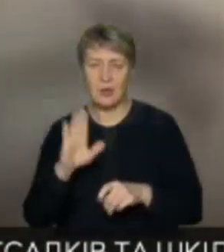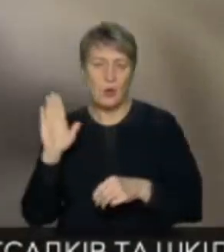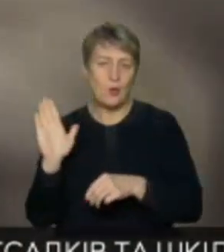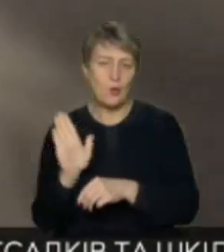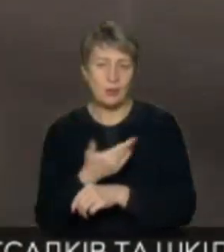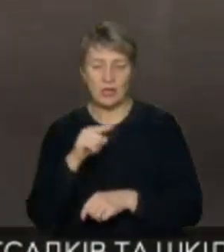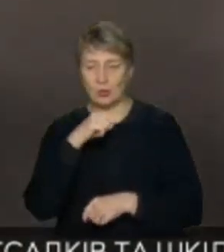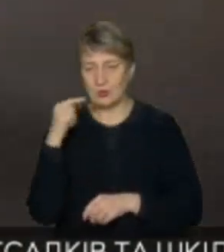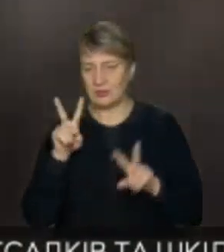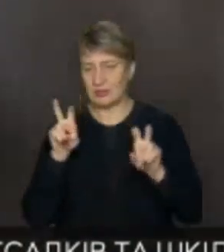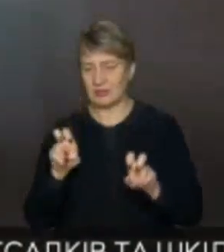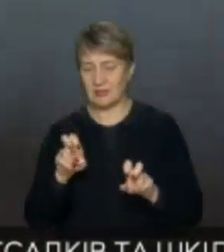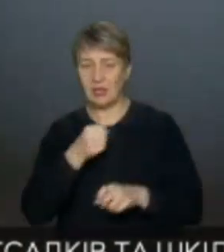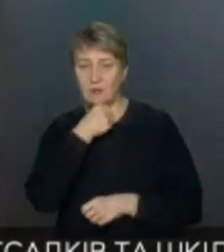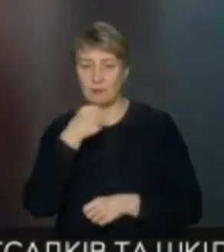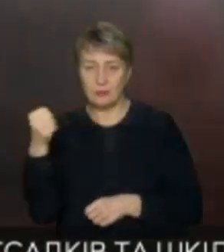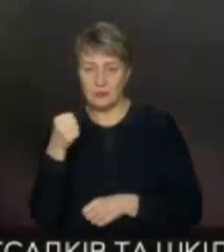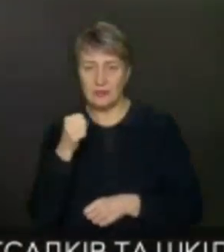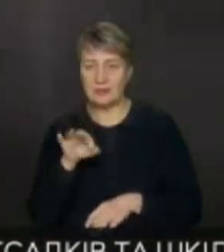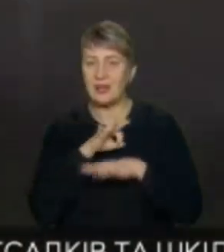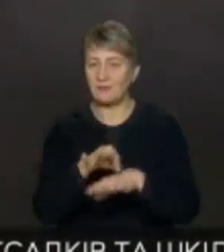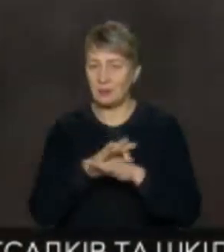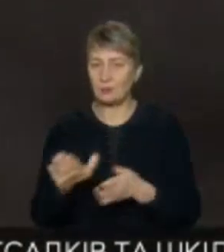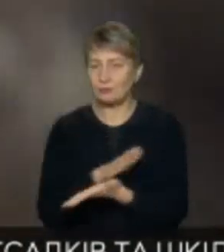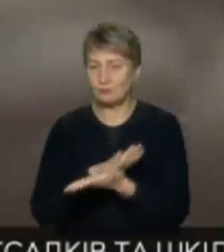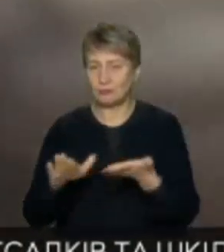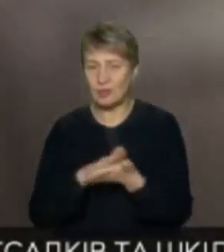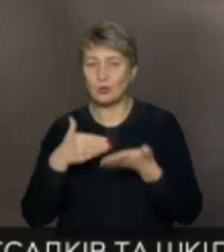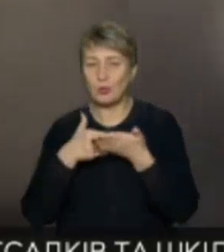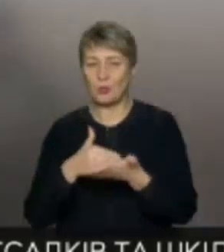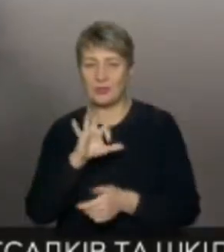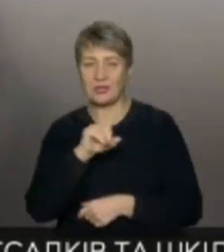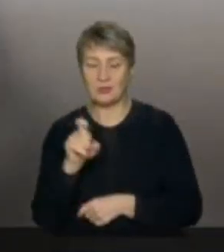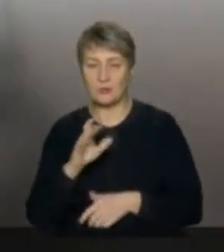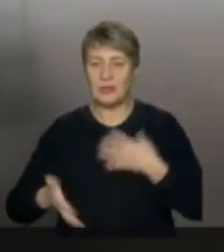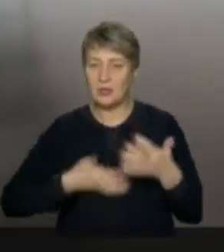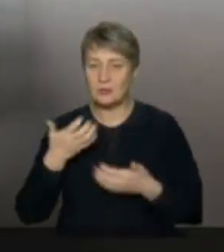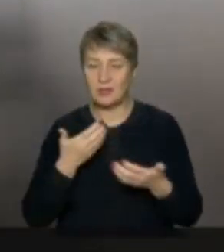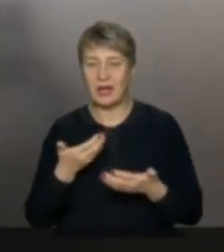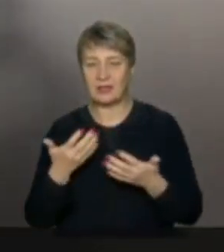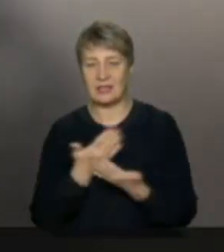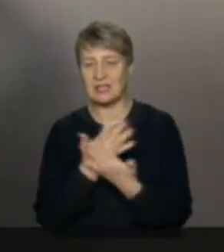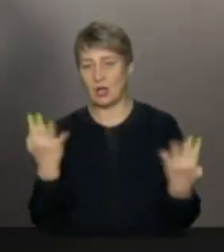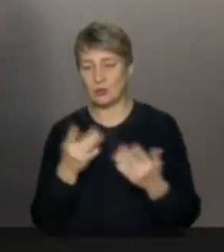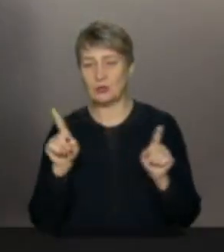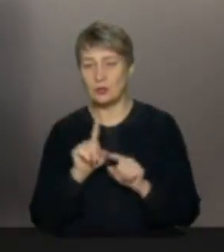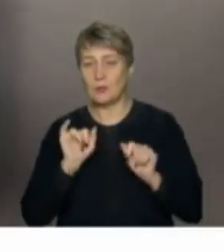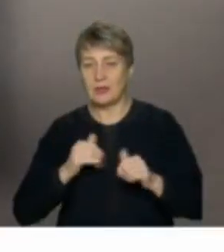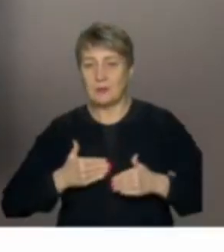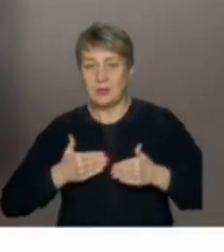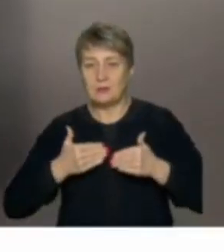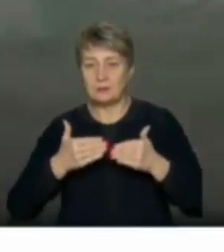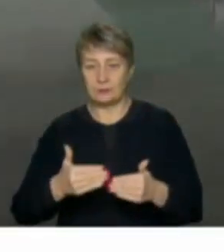Дорослі також одразу беруться за наведення ладу, допомагають азовцям розбирати загорожі, щоб вони могли рухатися далі.